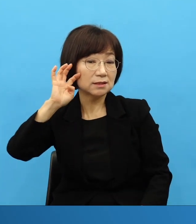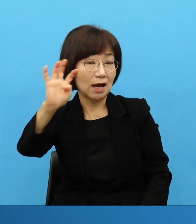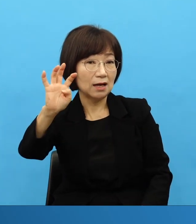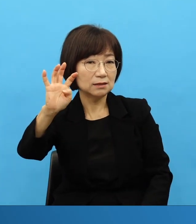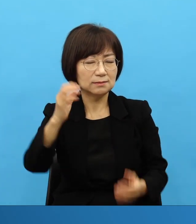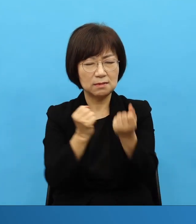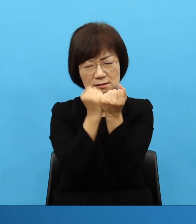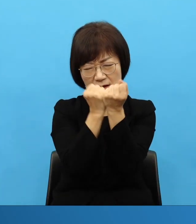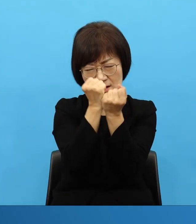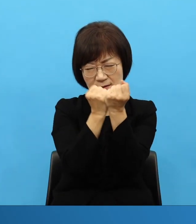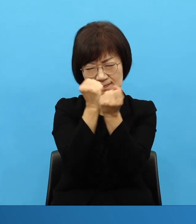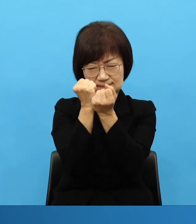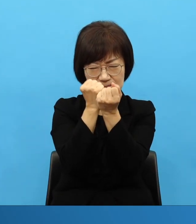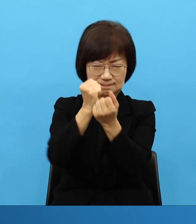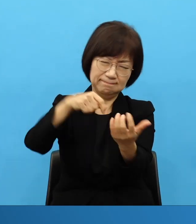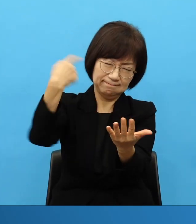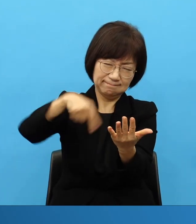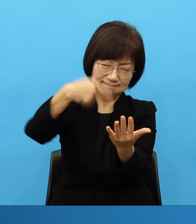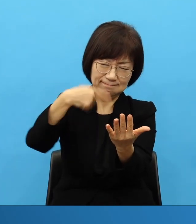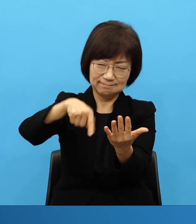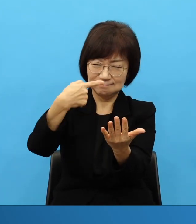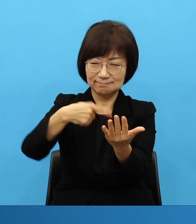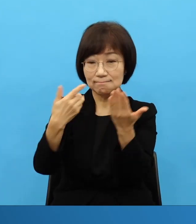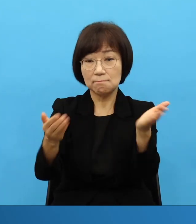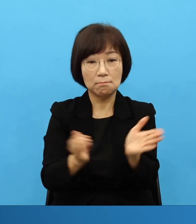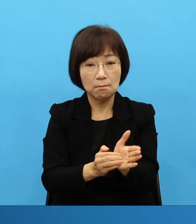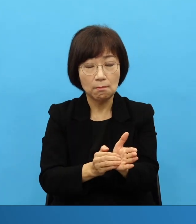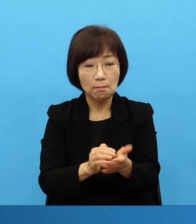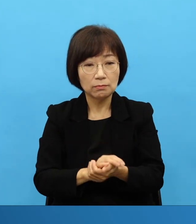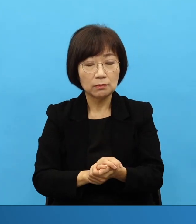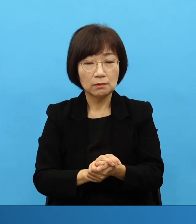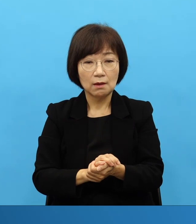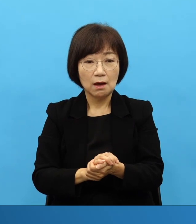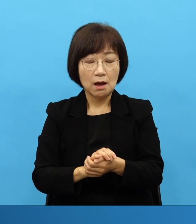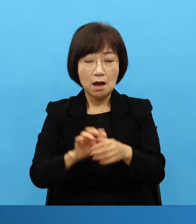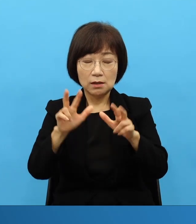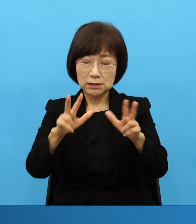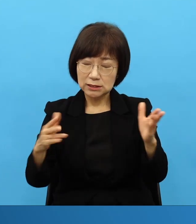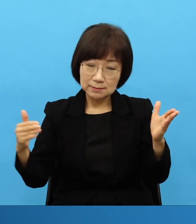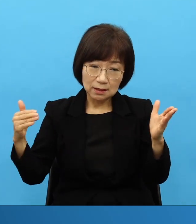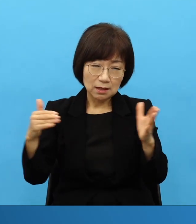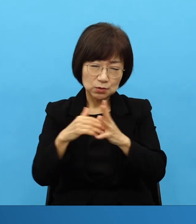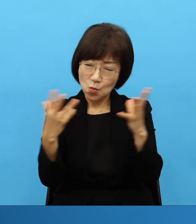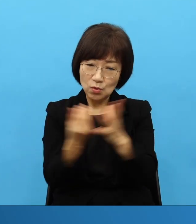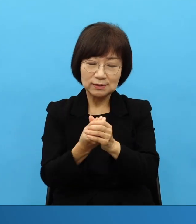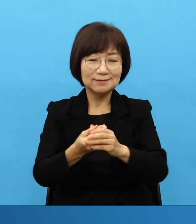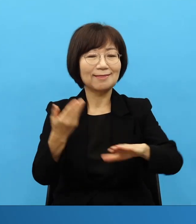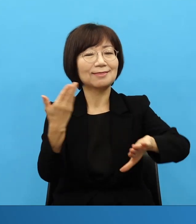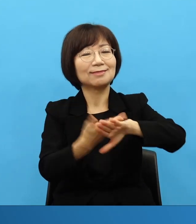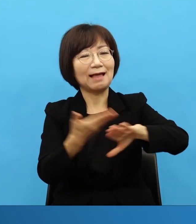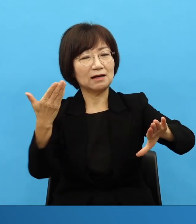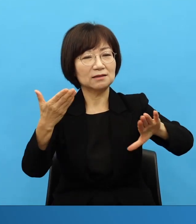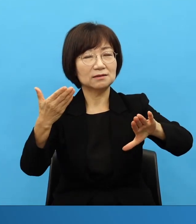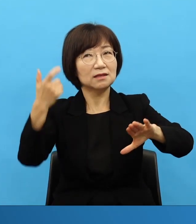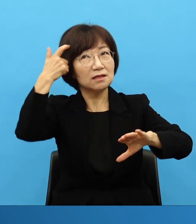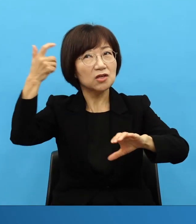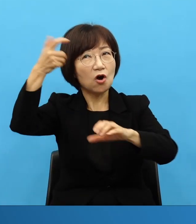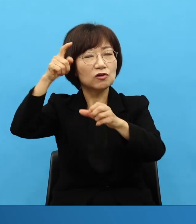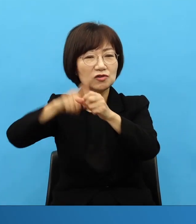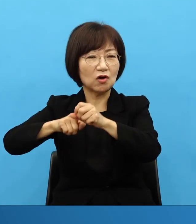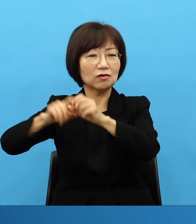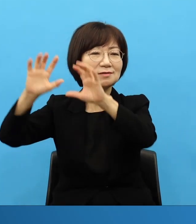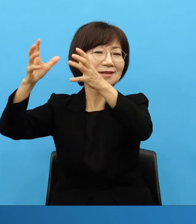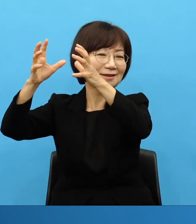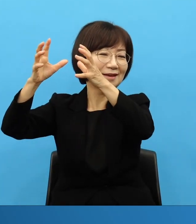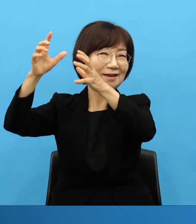he explained about the things that pertains to the kingdom of 완전히 God. 다른 세계죠. It's a completely different world. 여러분, 이 축복을 찾아 누려야 되는 겁니다.